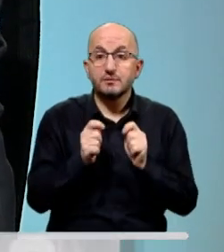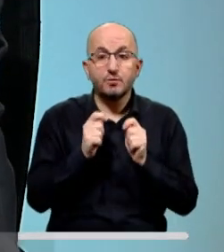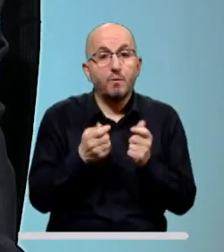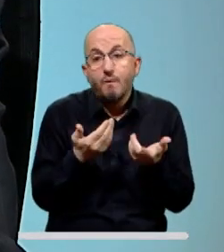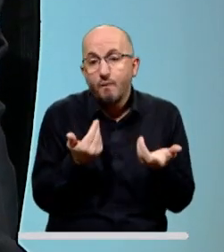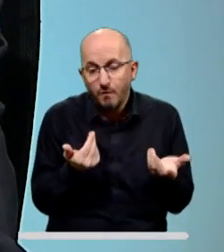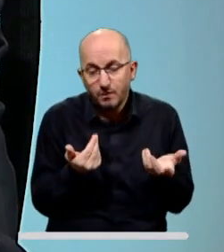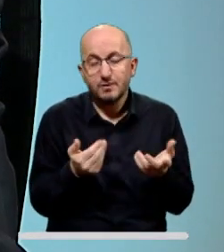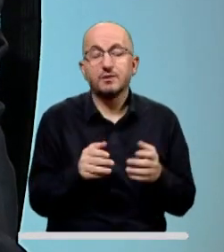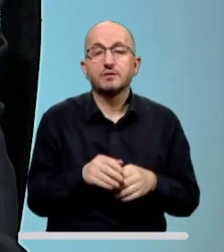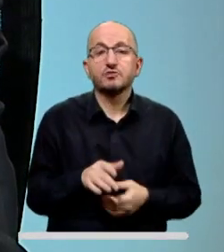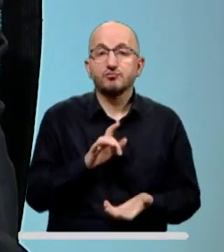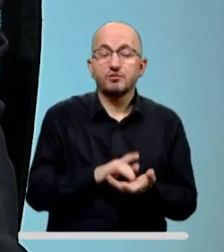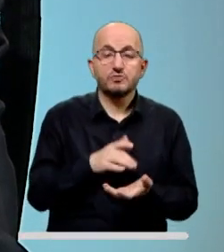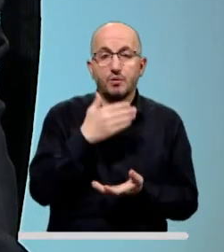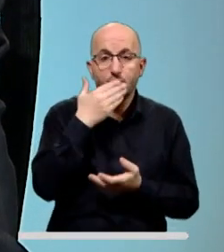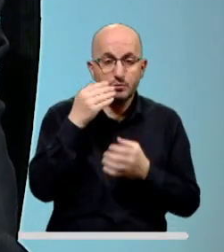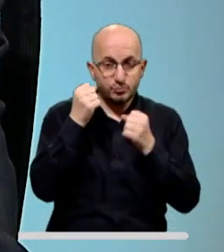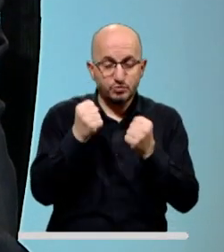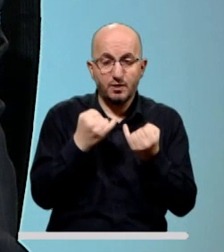Bu bakımdan kefaret tutan